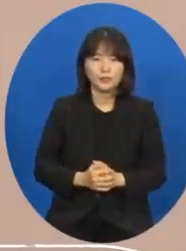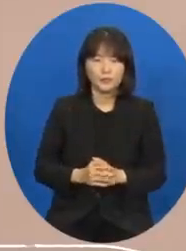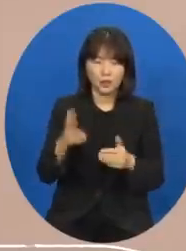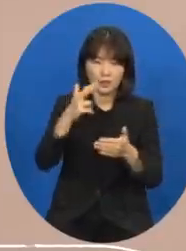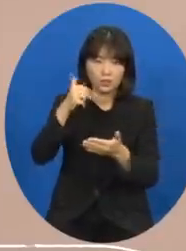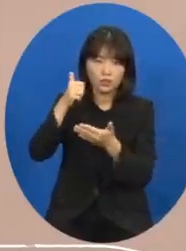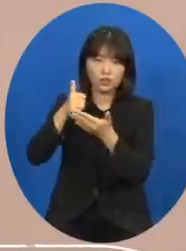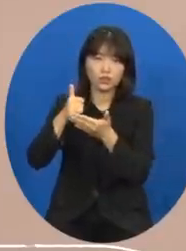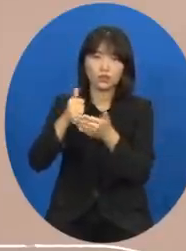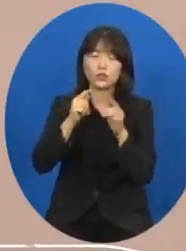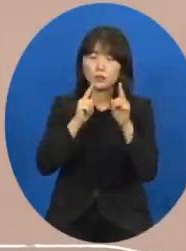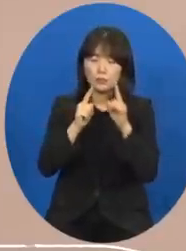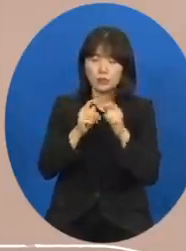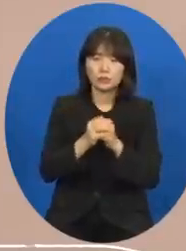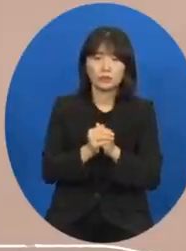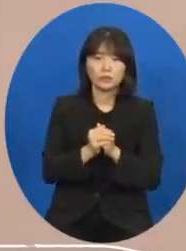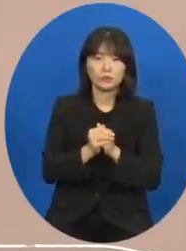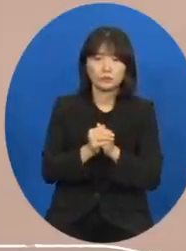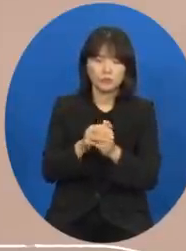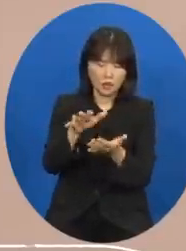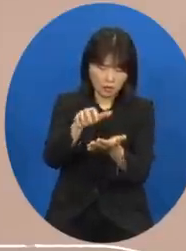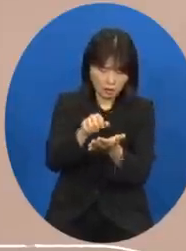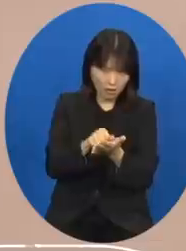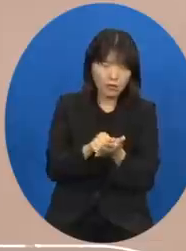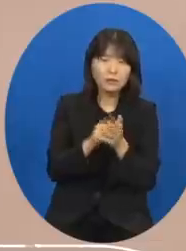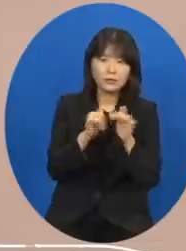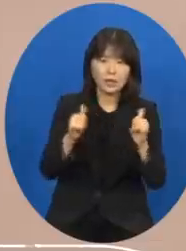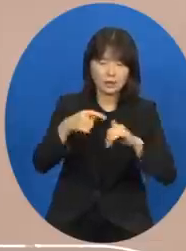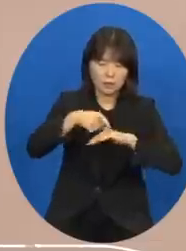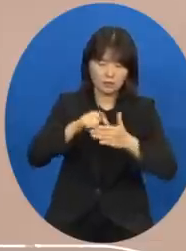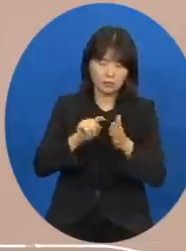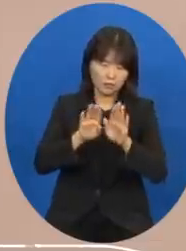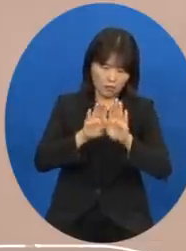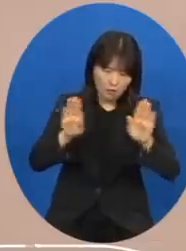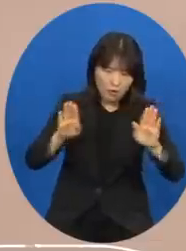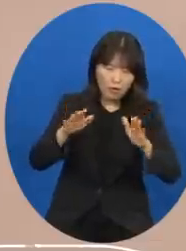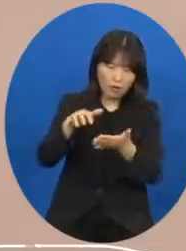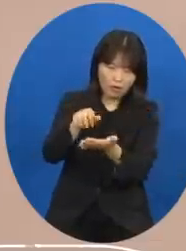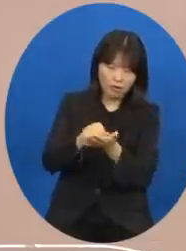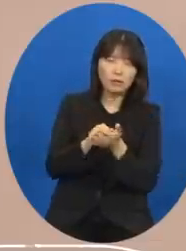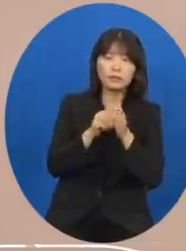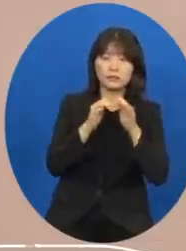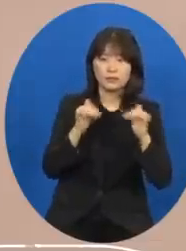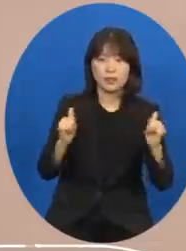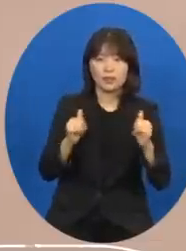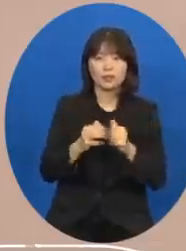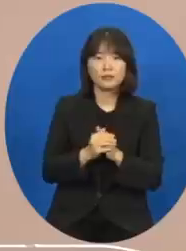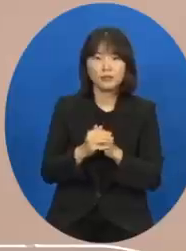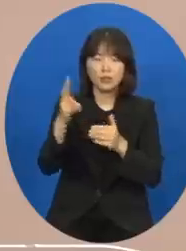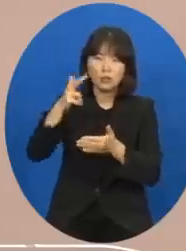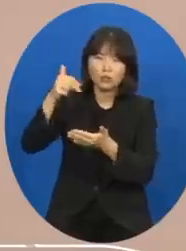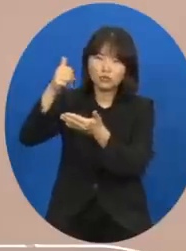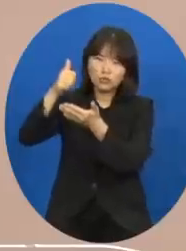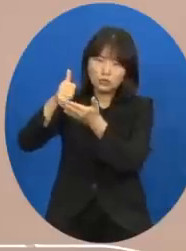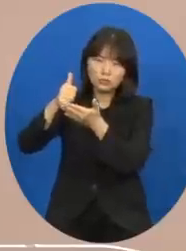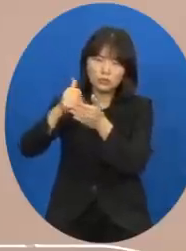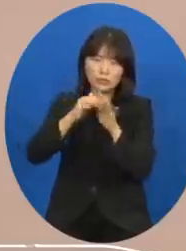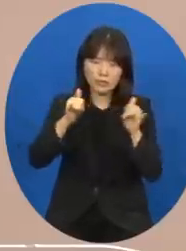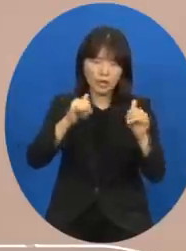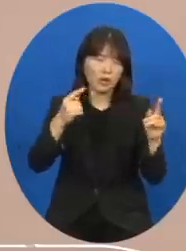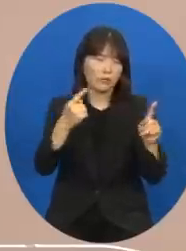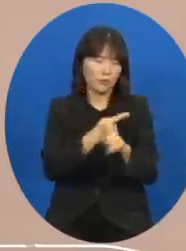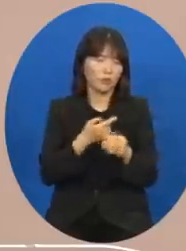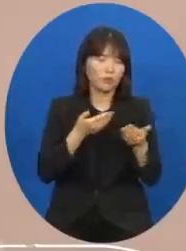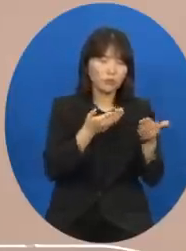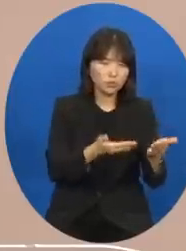주님의 말씀을 정말 받아들인 사람, 마음을 열고 받아들인 사람은 주님이 사람을 바꿔주세요. 자기가